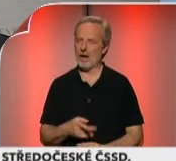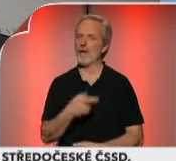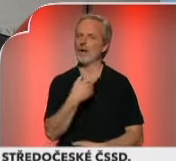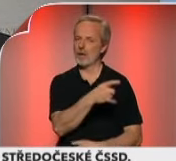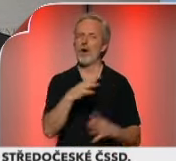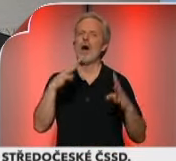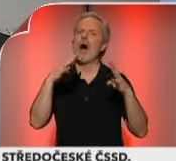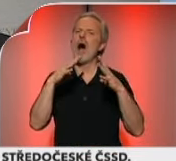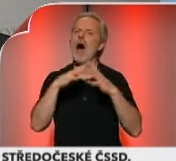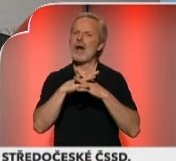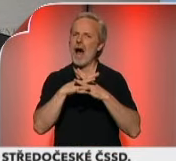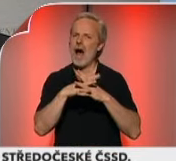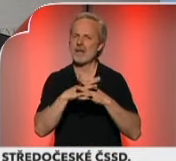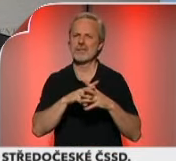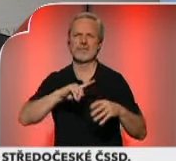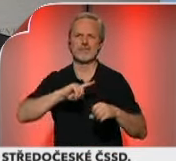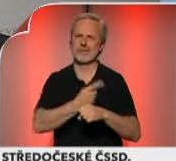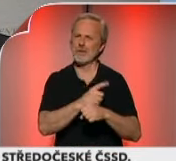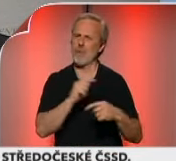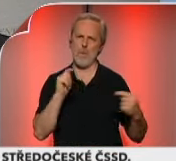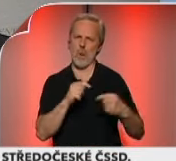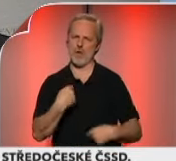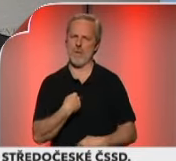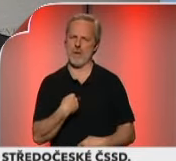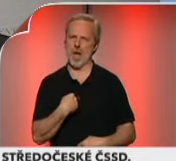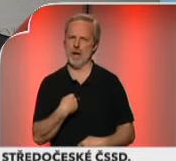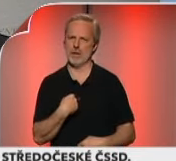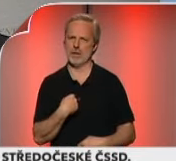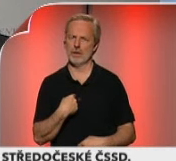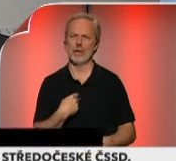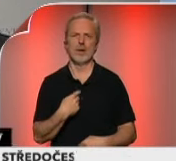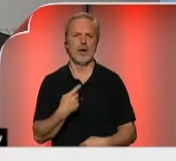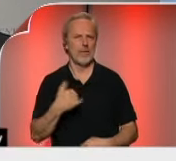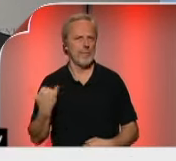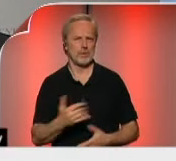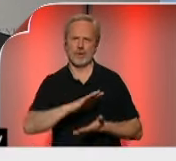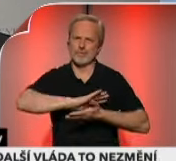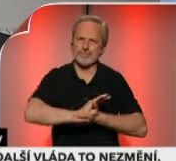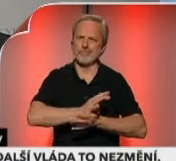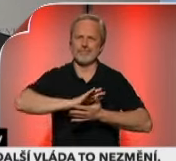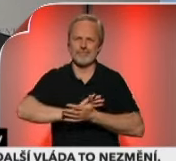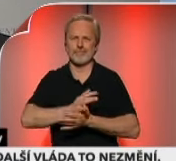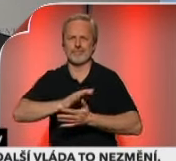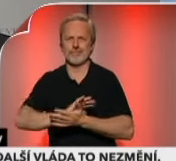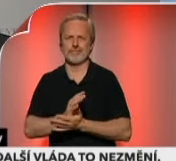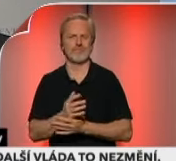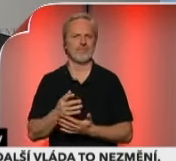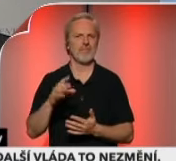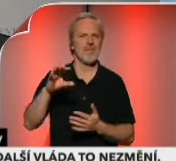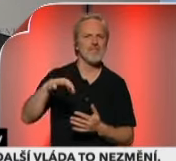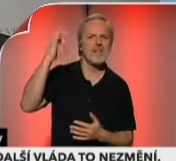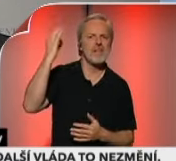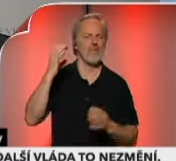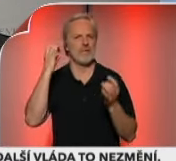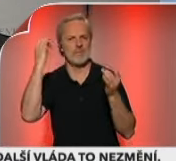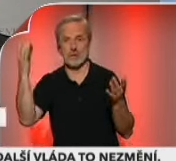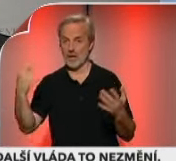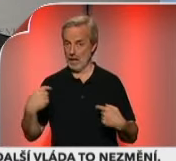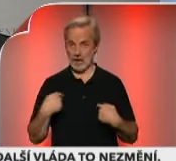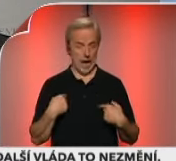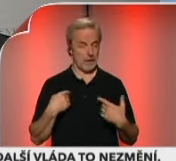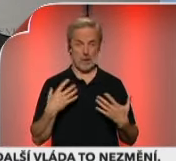rá aby aby se mě pokusila nějak ve veřejnosti znemožnit Já eh Já jsem neudělal